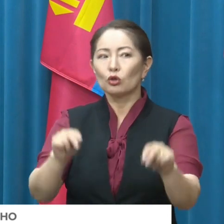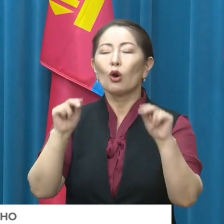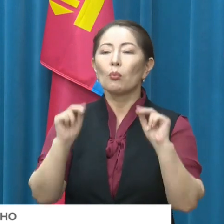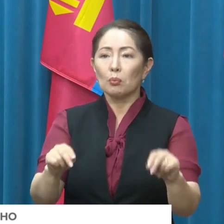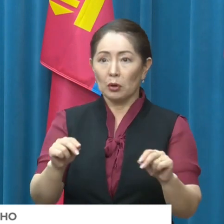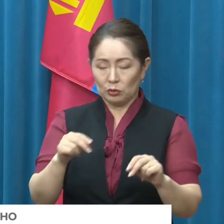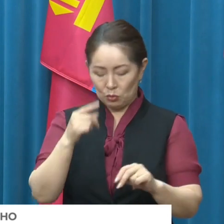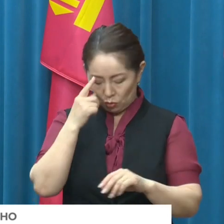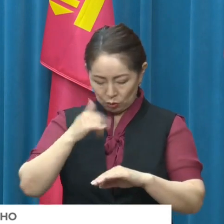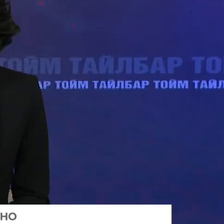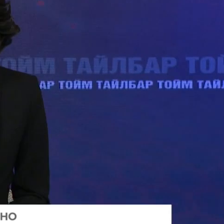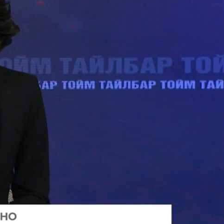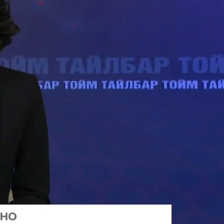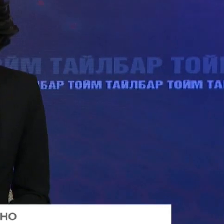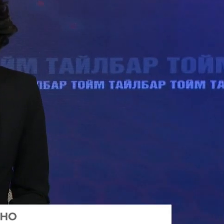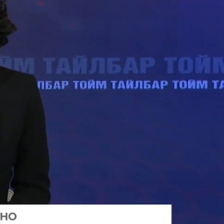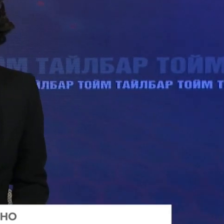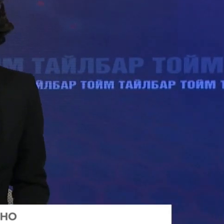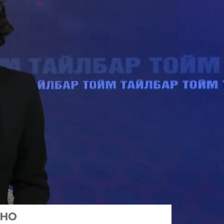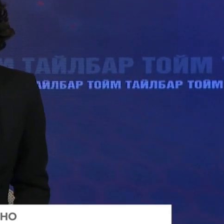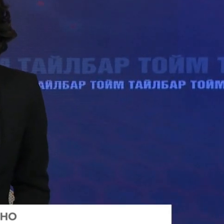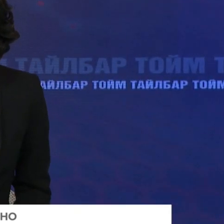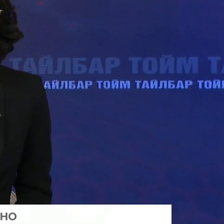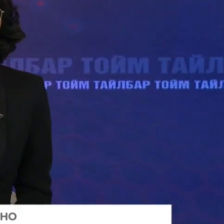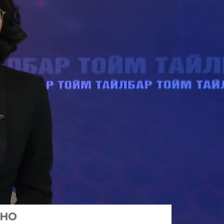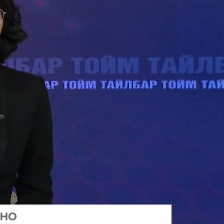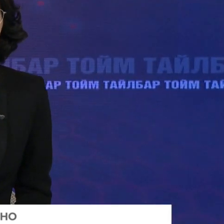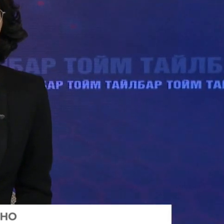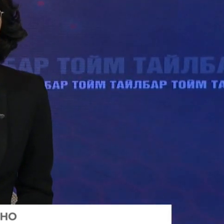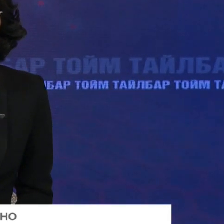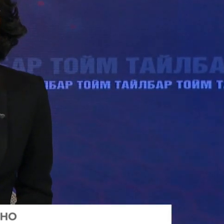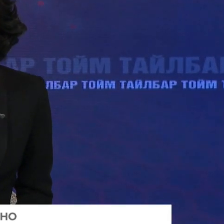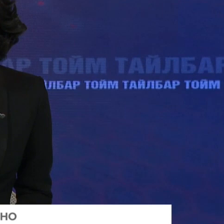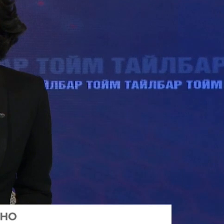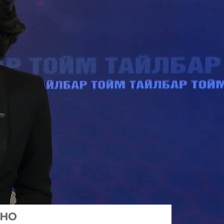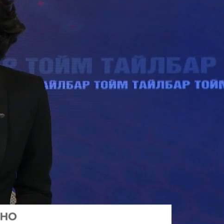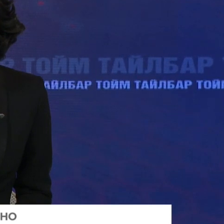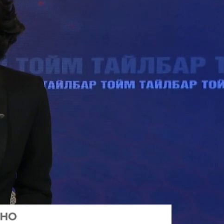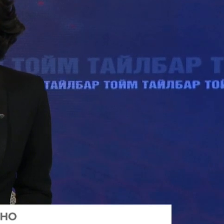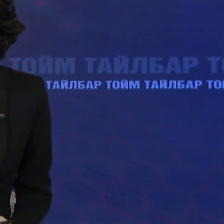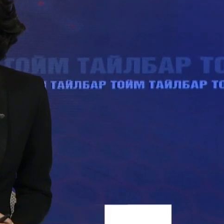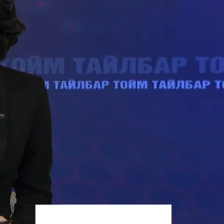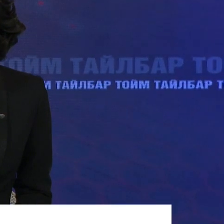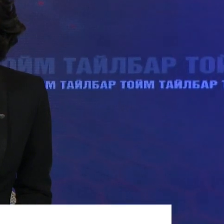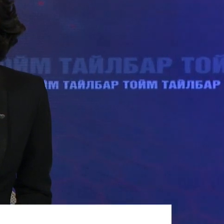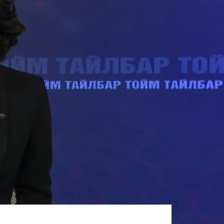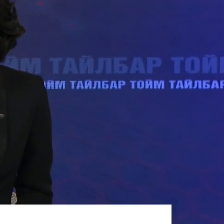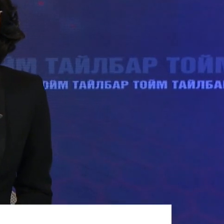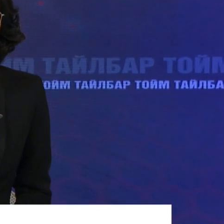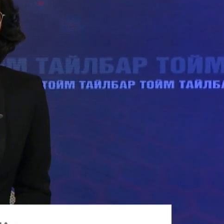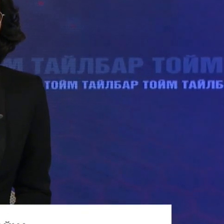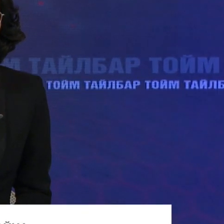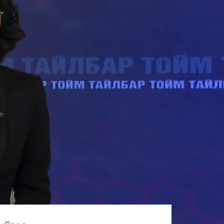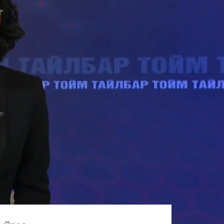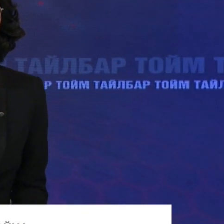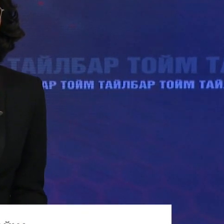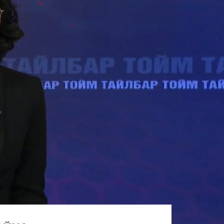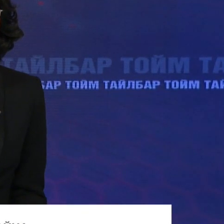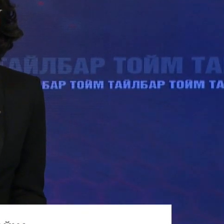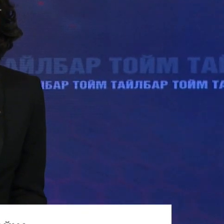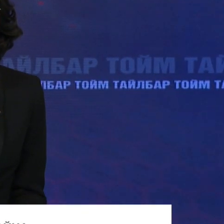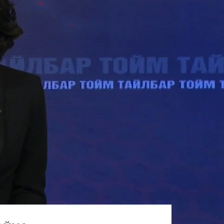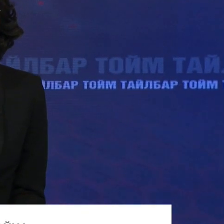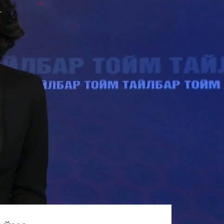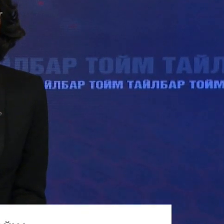бол дангаараа гаргаж ирсэн. За, мөн өнөөдрийн засгийн газрын хурлаанаар хөгжлийн банкны чанаргүй зээл болон бонд эргэн төлөлттэй